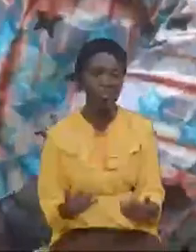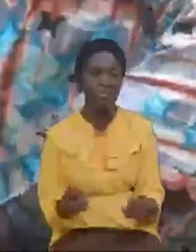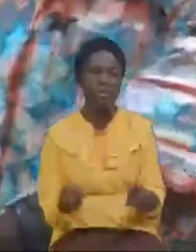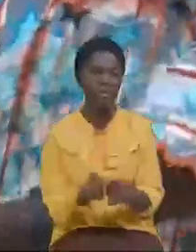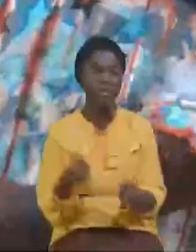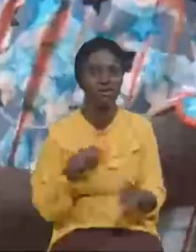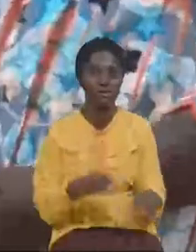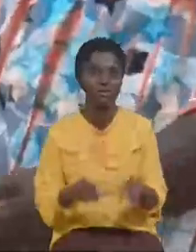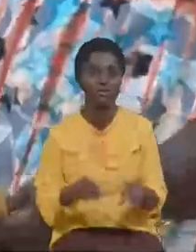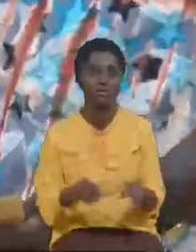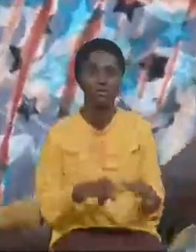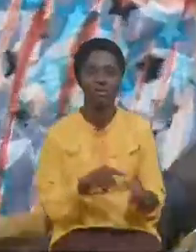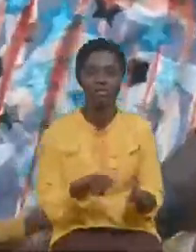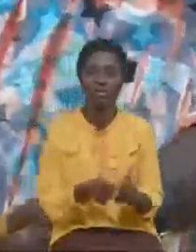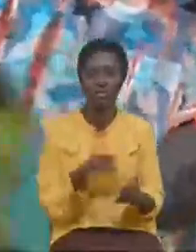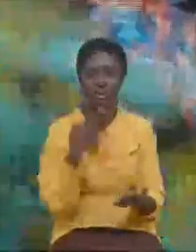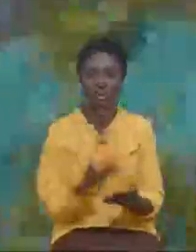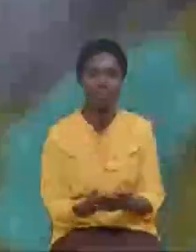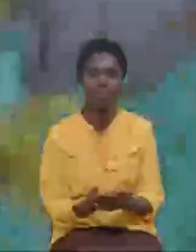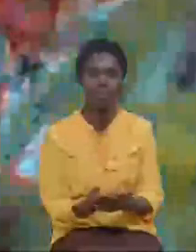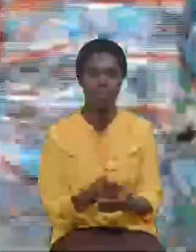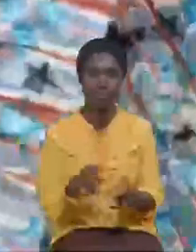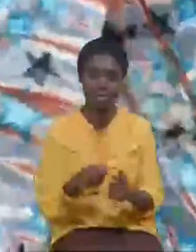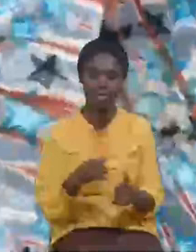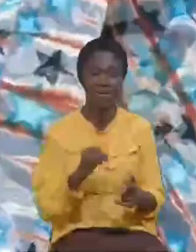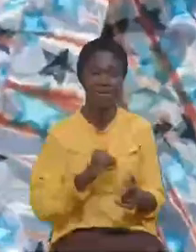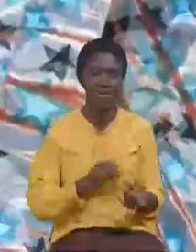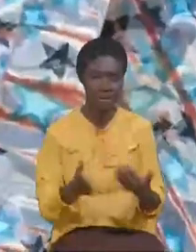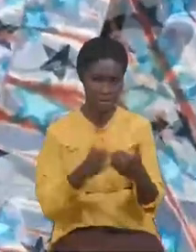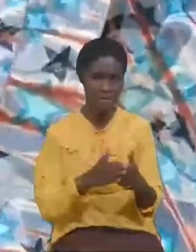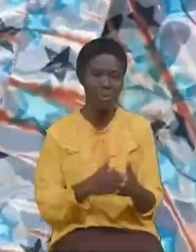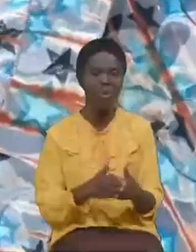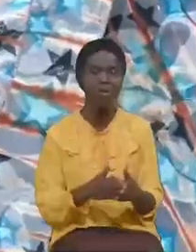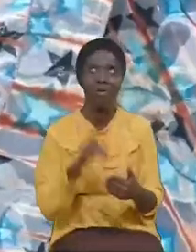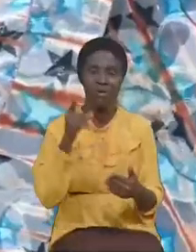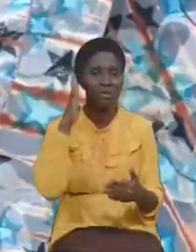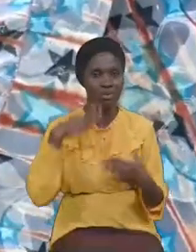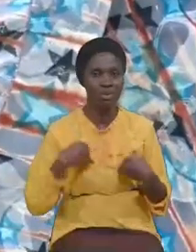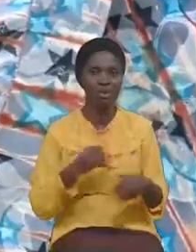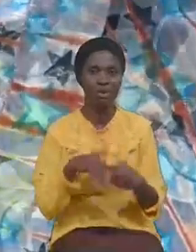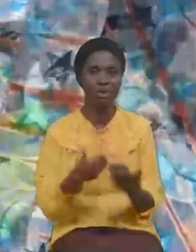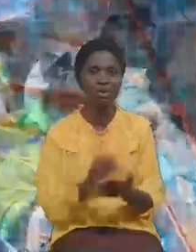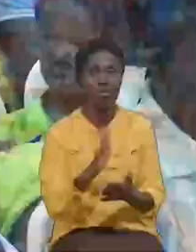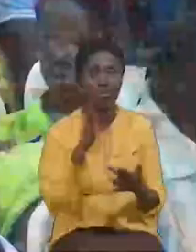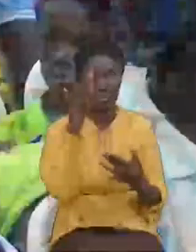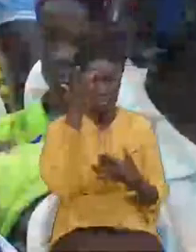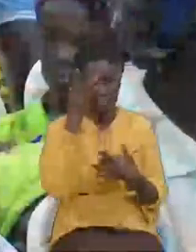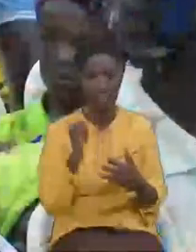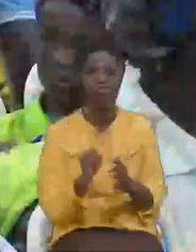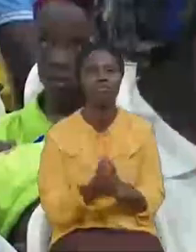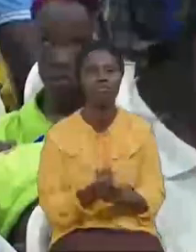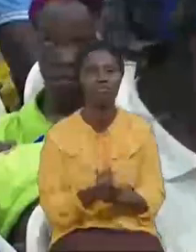prendre le nom des nouveaux convertis. Et puis je reviendrai brièvement. Le Seigneur pardonne vos péchés, guérit toutes